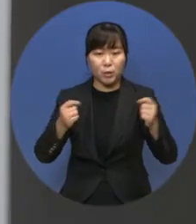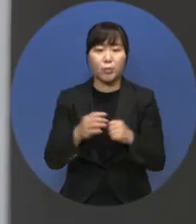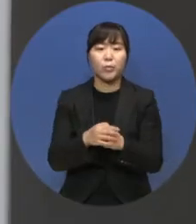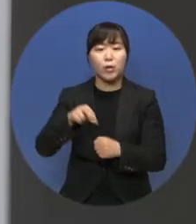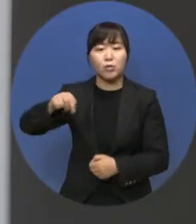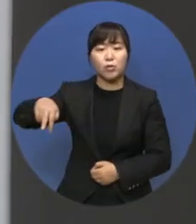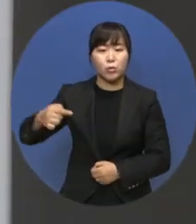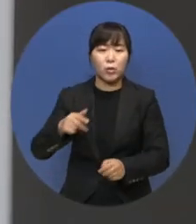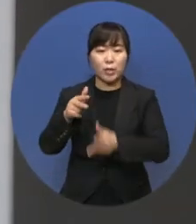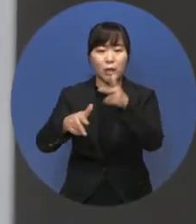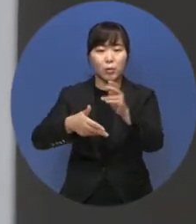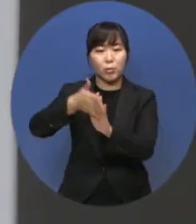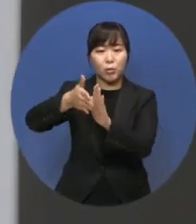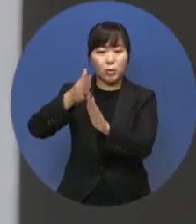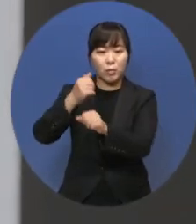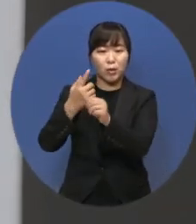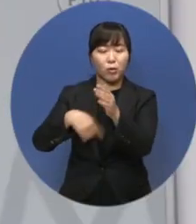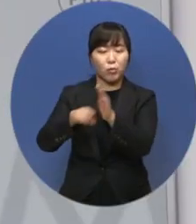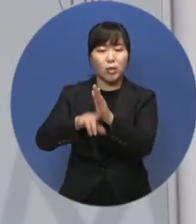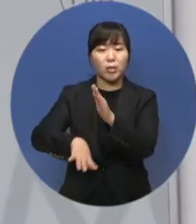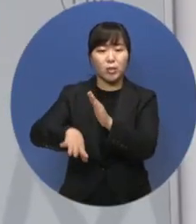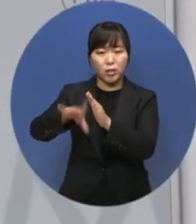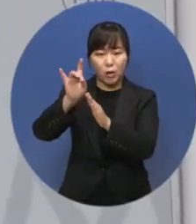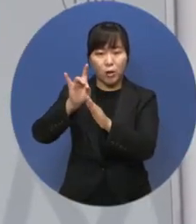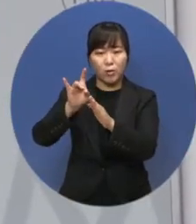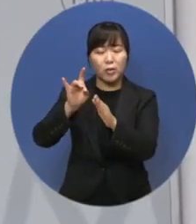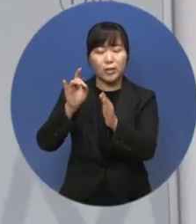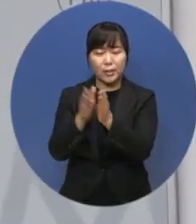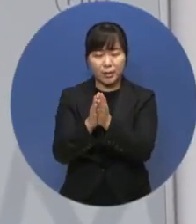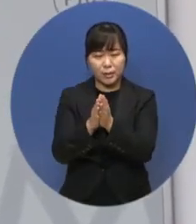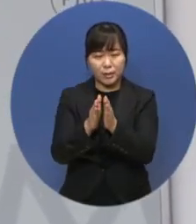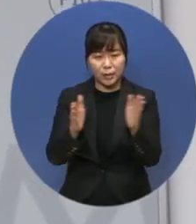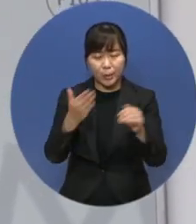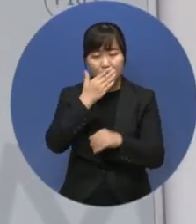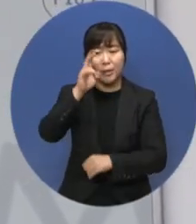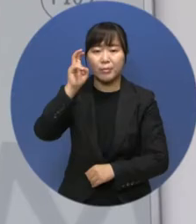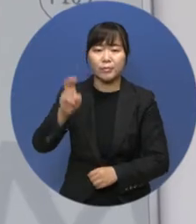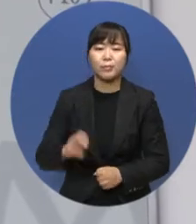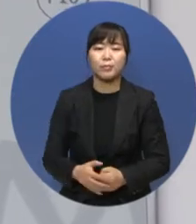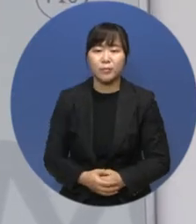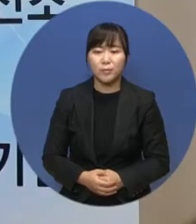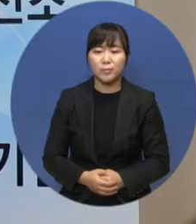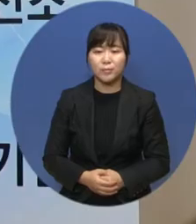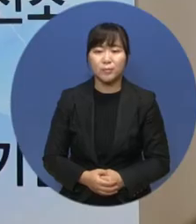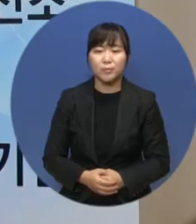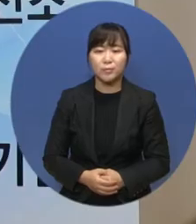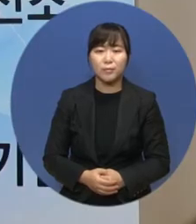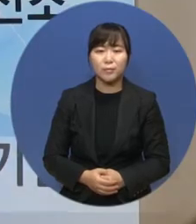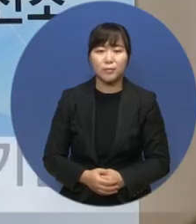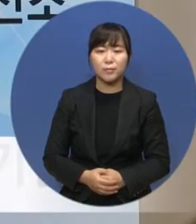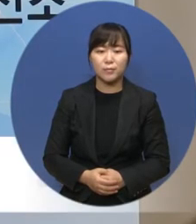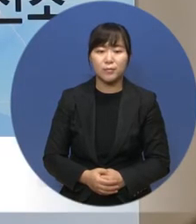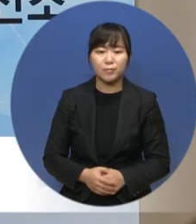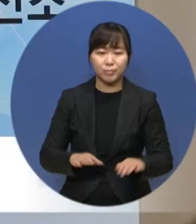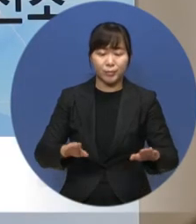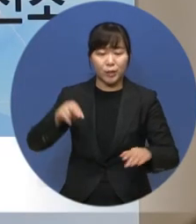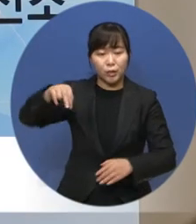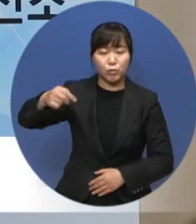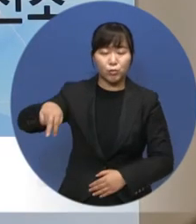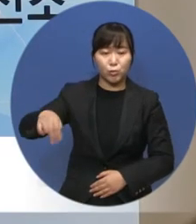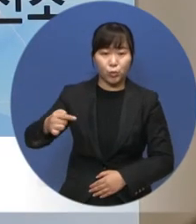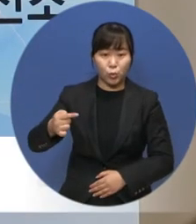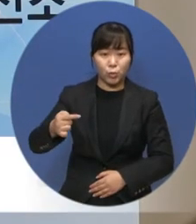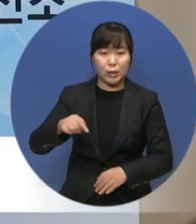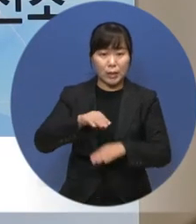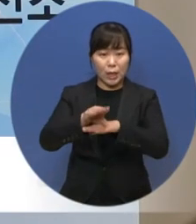수소 산업도시 조성을 위한 첫 발걸음을 뗄 수 있게 됐습니다. 이제